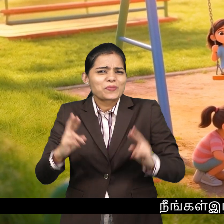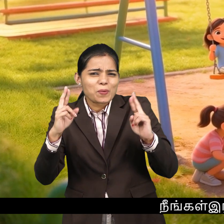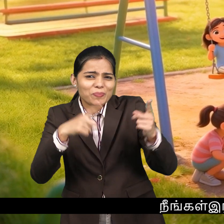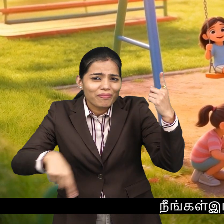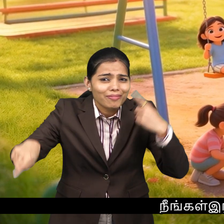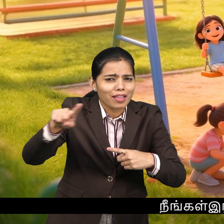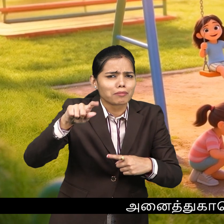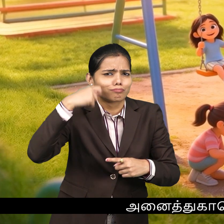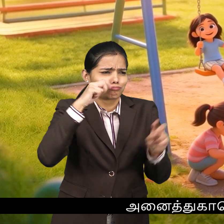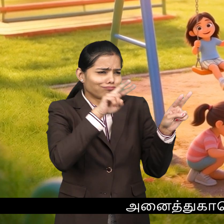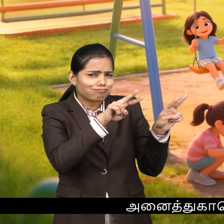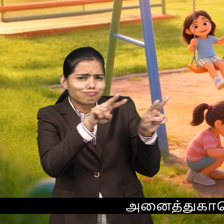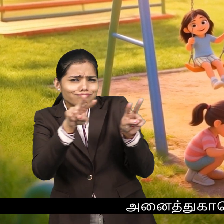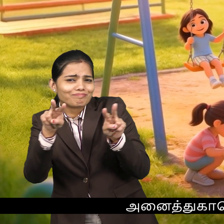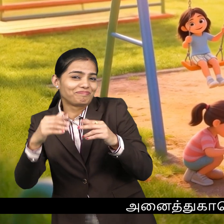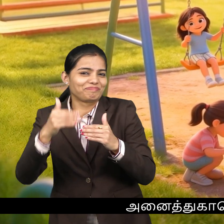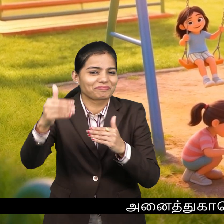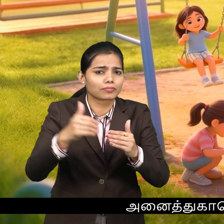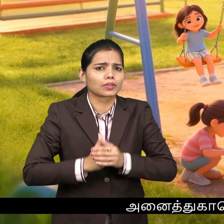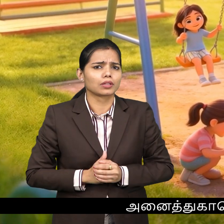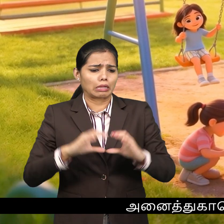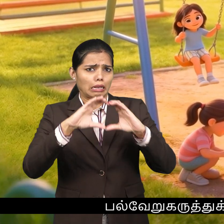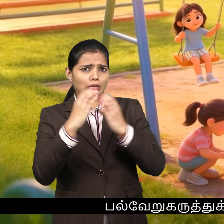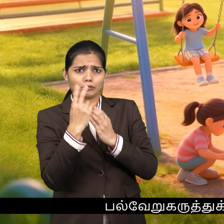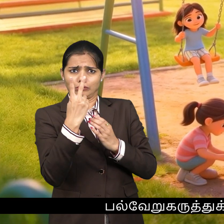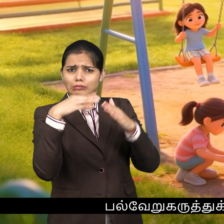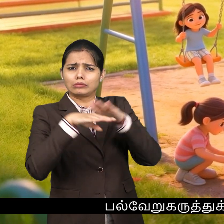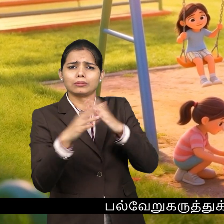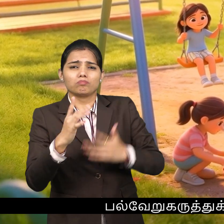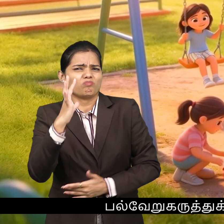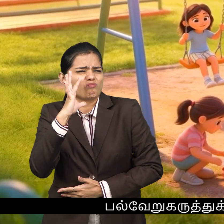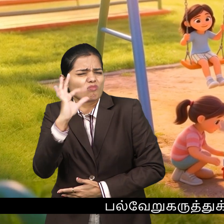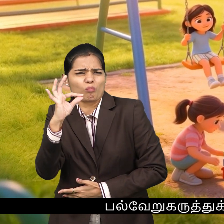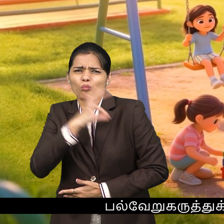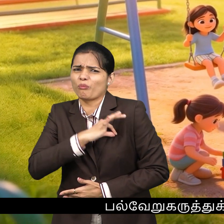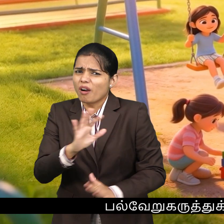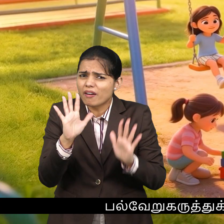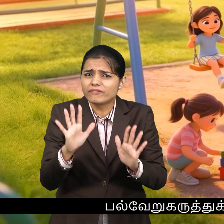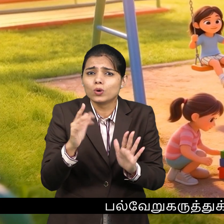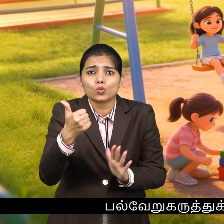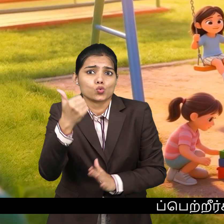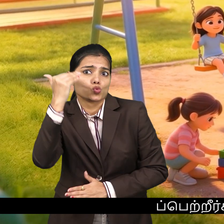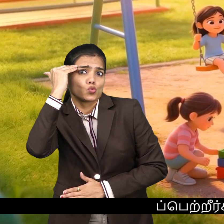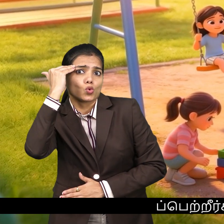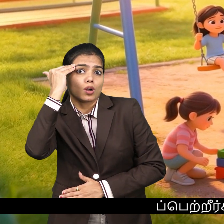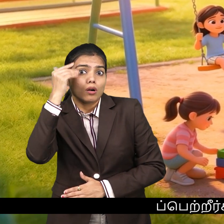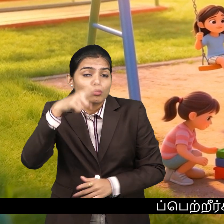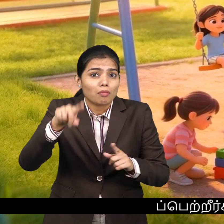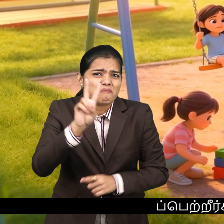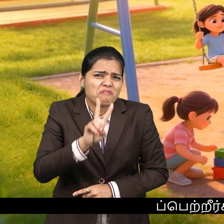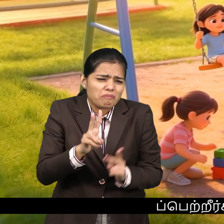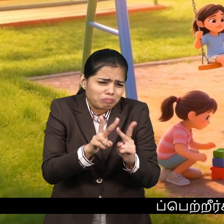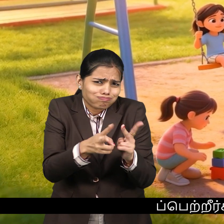நீங்கள் 2ஆம் வகுப்பின் அனைத்து காணொளிகளையும் ரசித்து பல்வேறு கருத்துக்களை பற்றி நல்ல அறிவை பெற்றீர்கள்